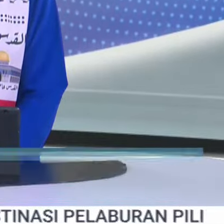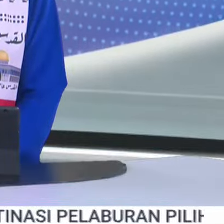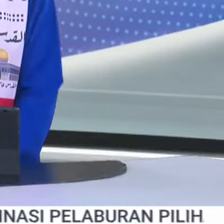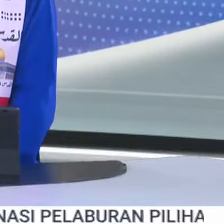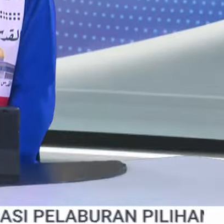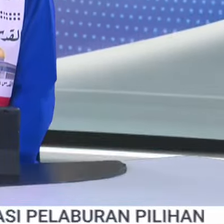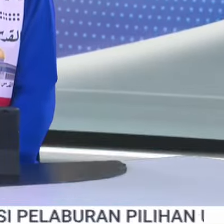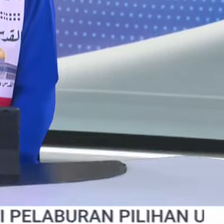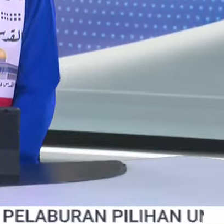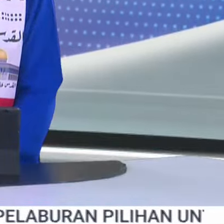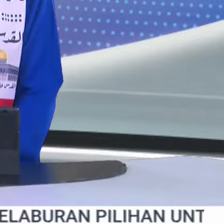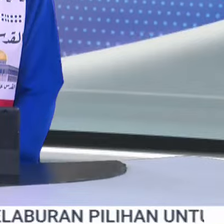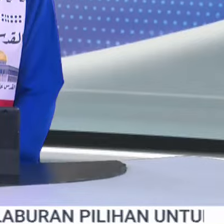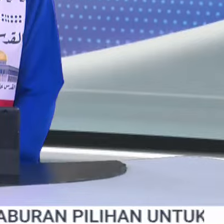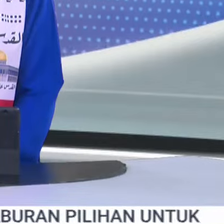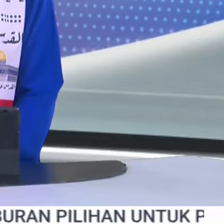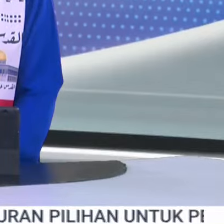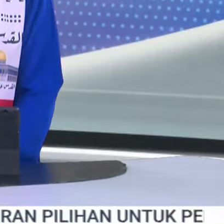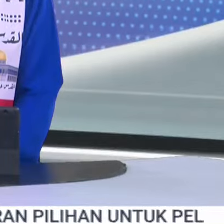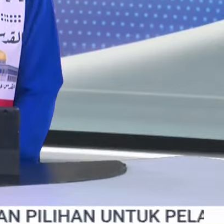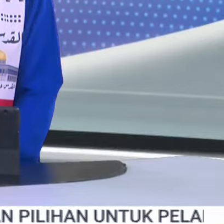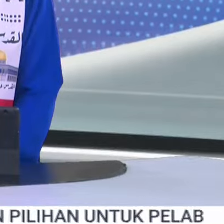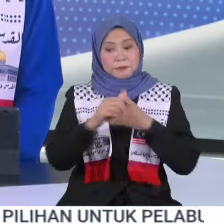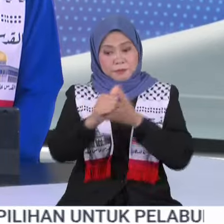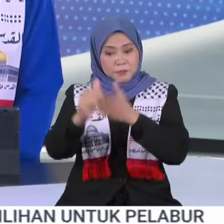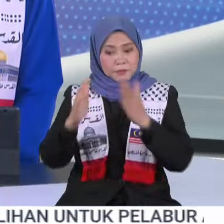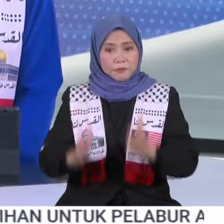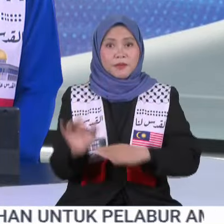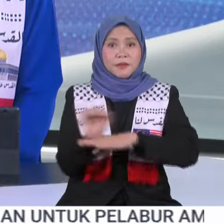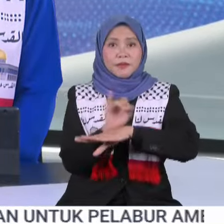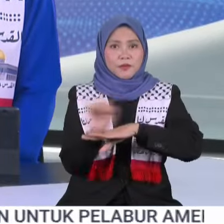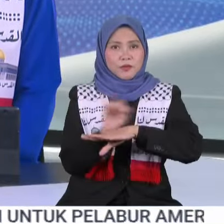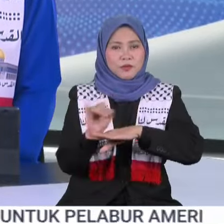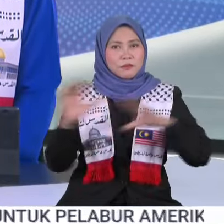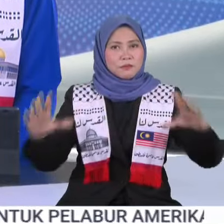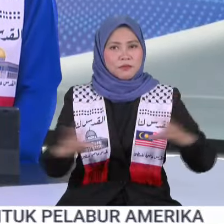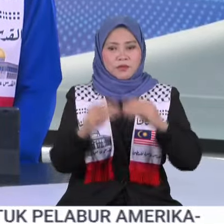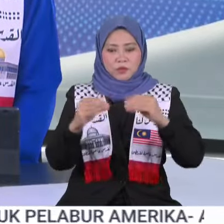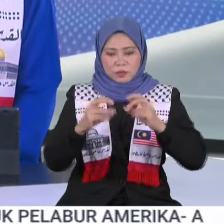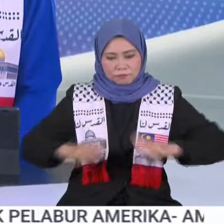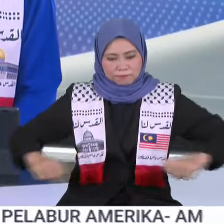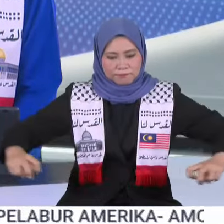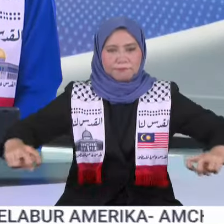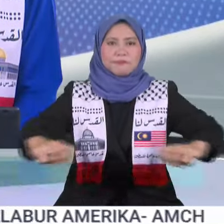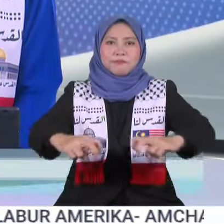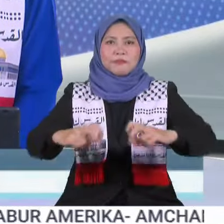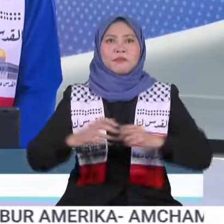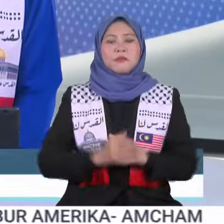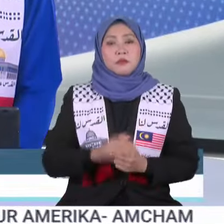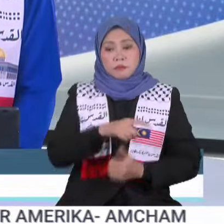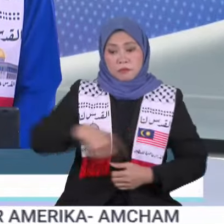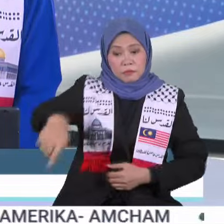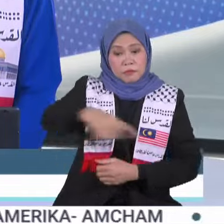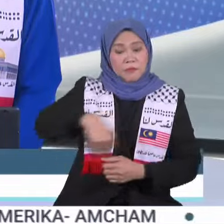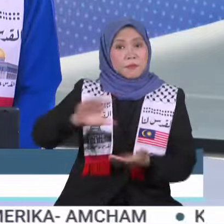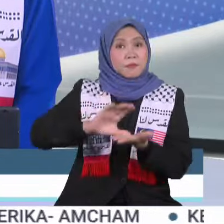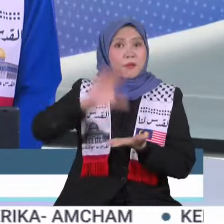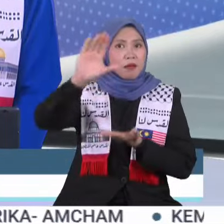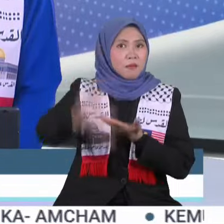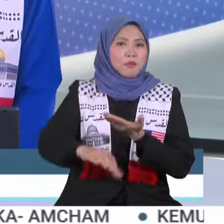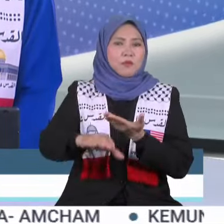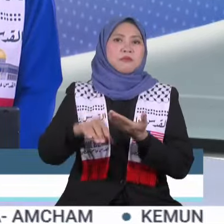menarik pelaburan dengan beremu lebih5 pem industriat bulat mereka merupakan pelabur-pelabur yang